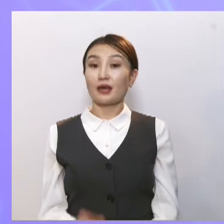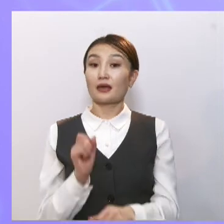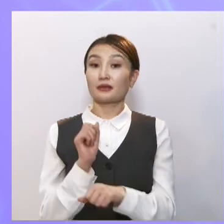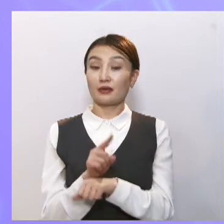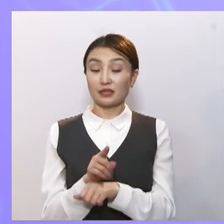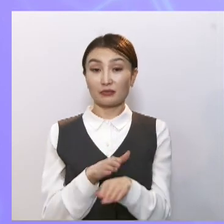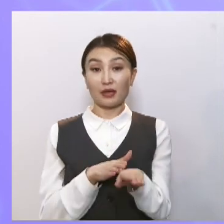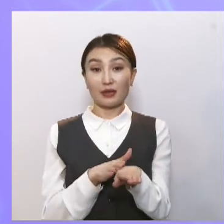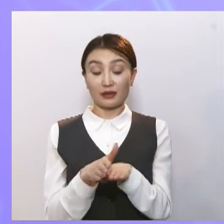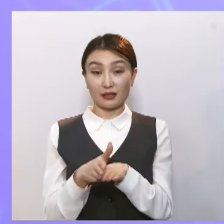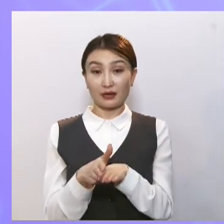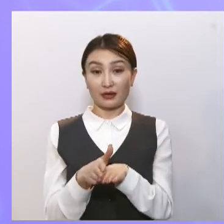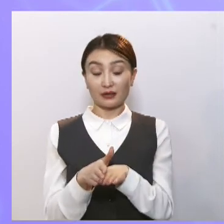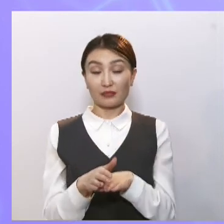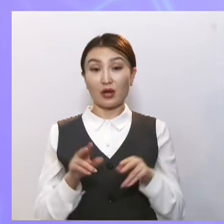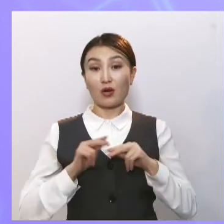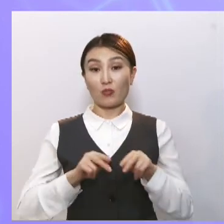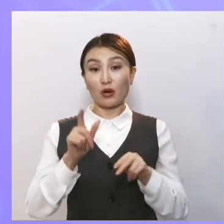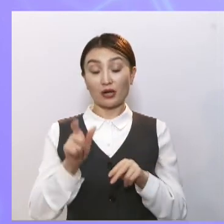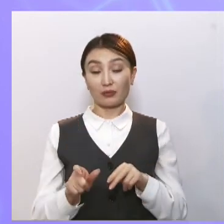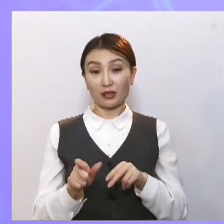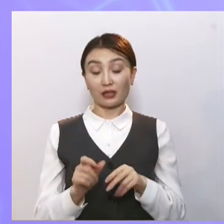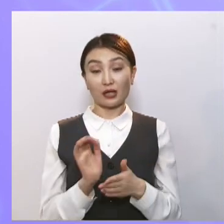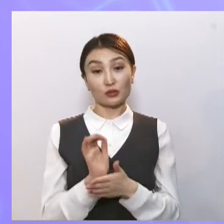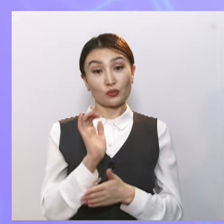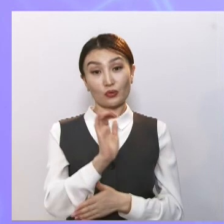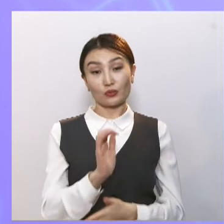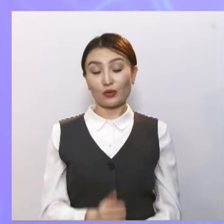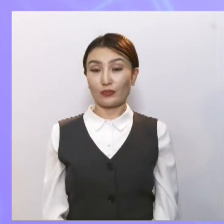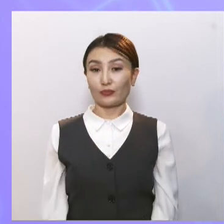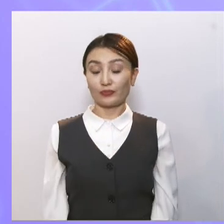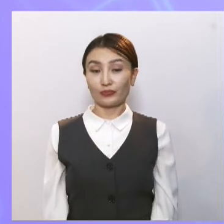Тапшырманы атқарып, мұғалімеңерге жөнөткілі.